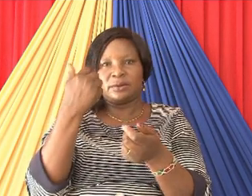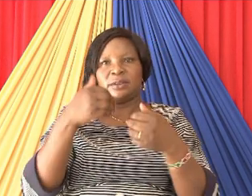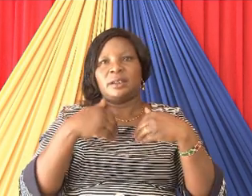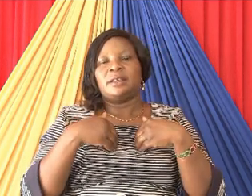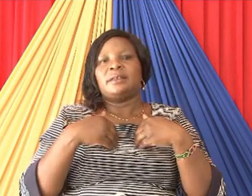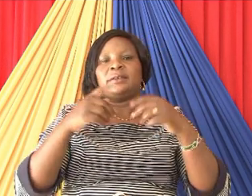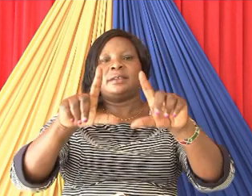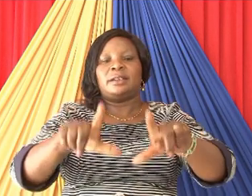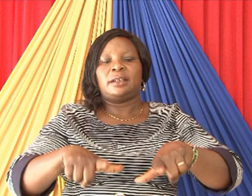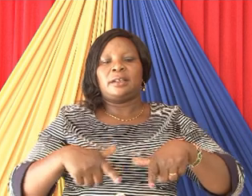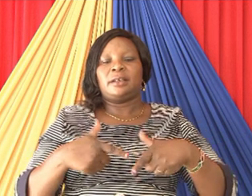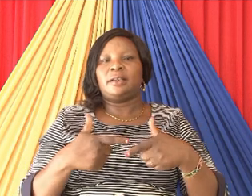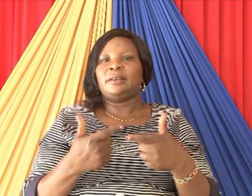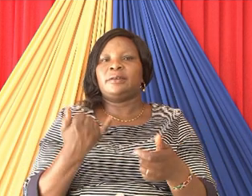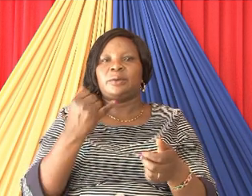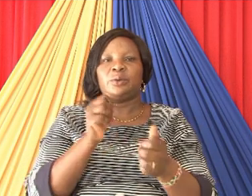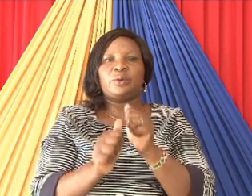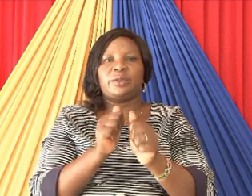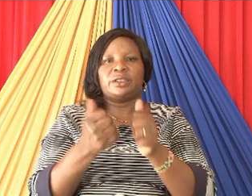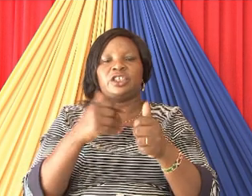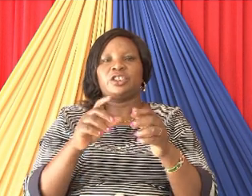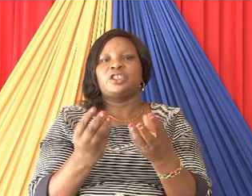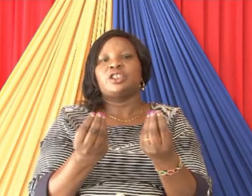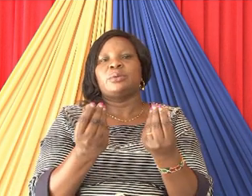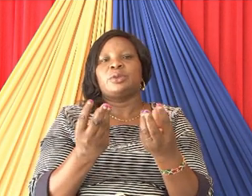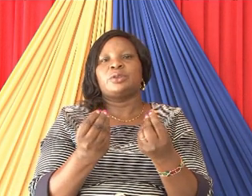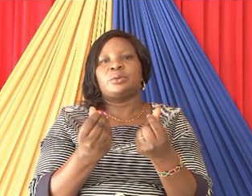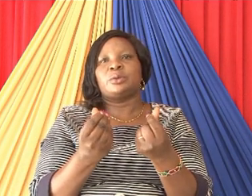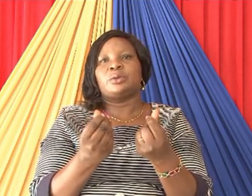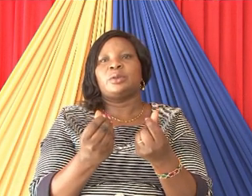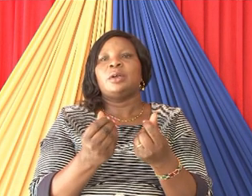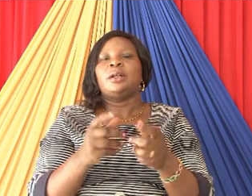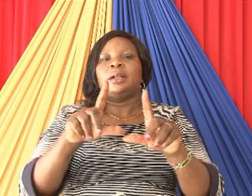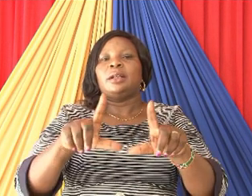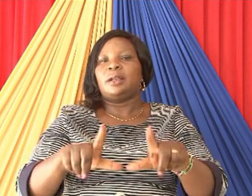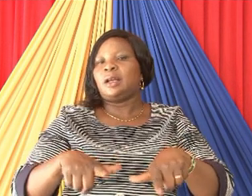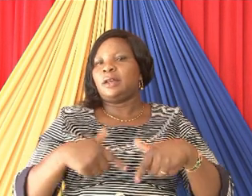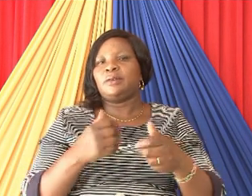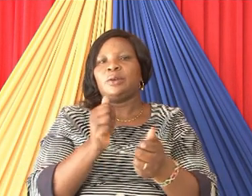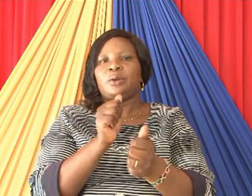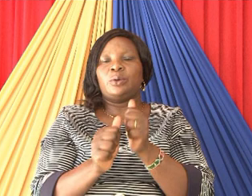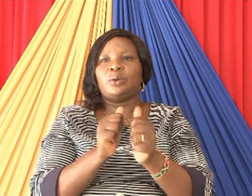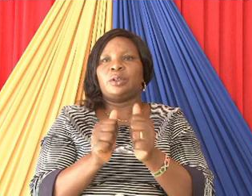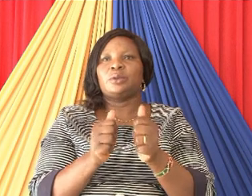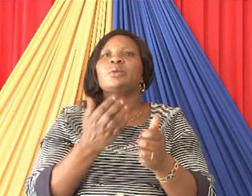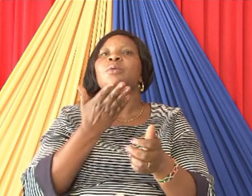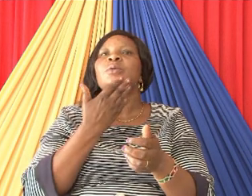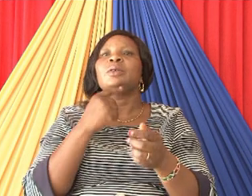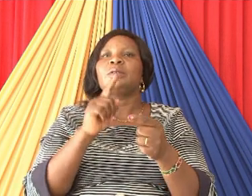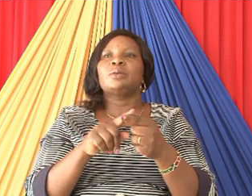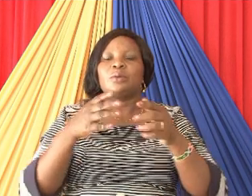ya rahisi. Na ikiwa tunataka kuishi maisha ya kumzalia Mungu mazao, lazima tuwe ni watu ambao